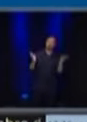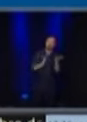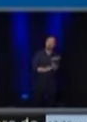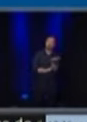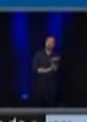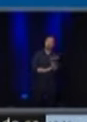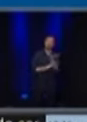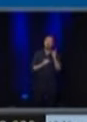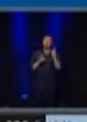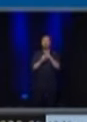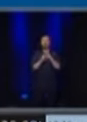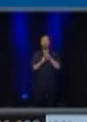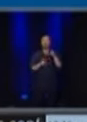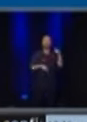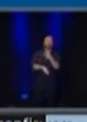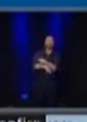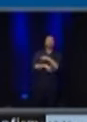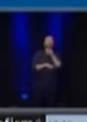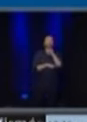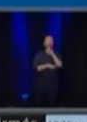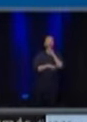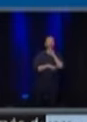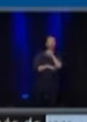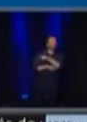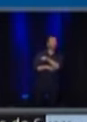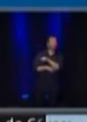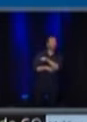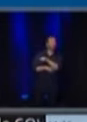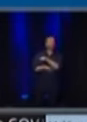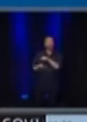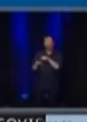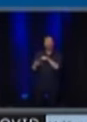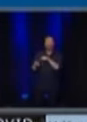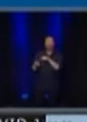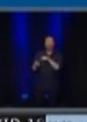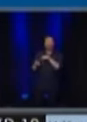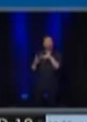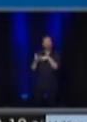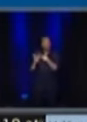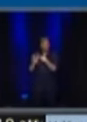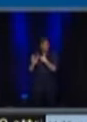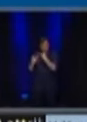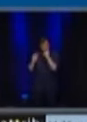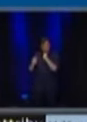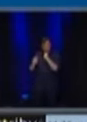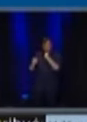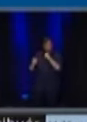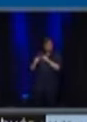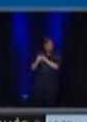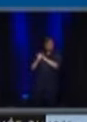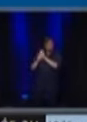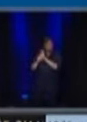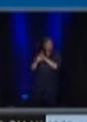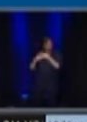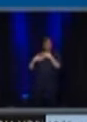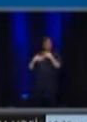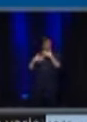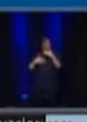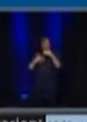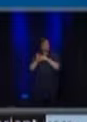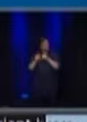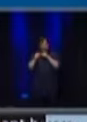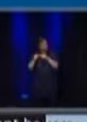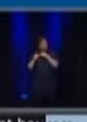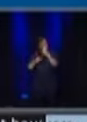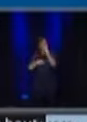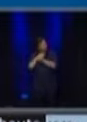Dr Arruda, en sous-question, là, est-ce qu'on peut s'attendre à avoir des cas de COVID pendant ad vitam aeternam, là, pendant plusieurs années ou